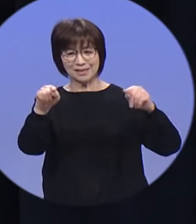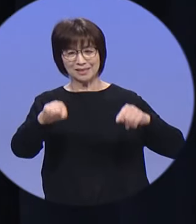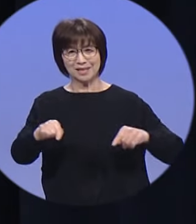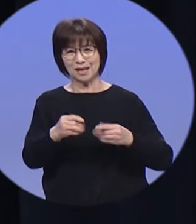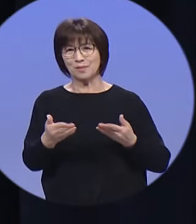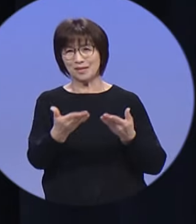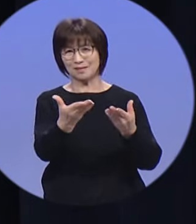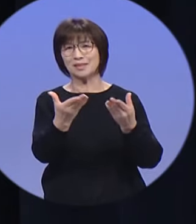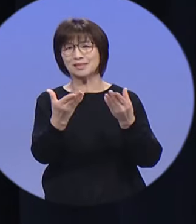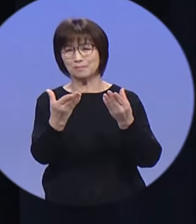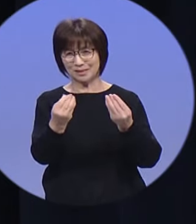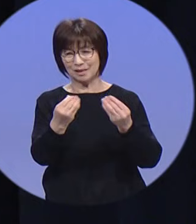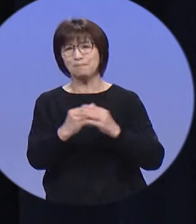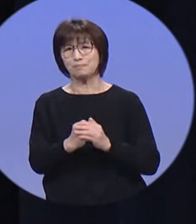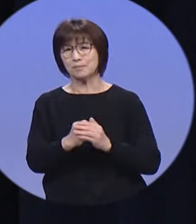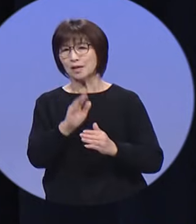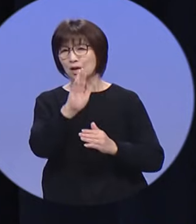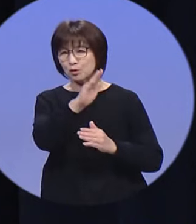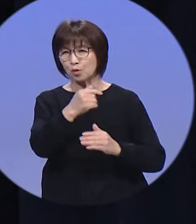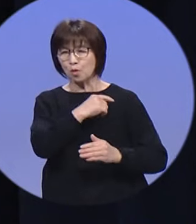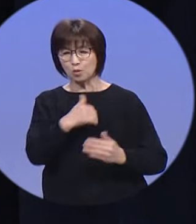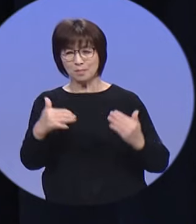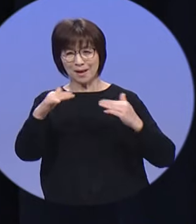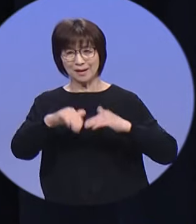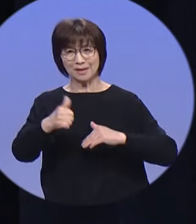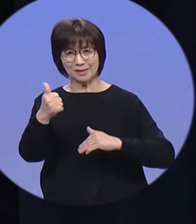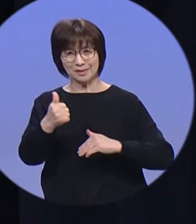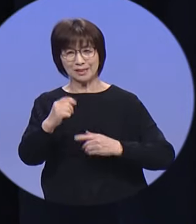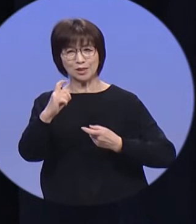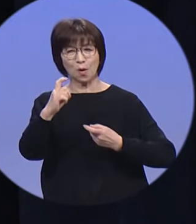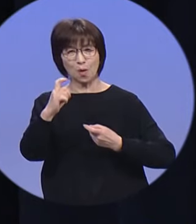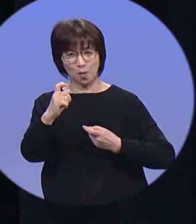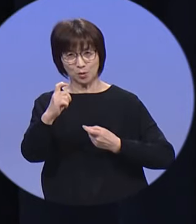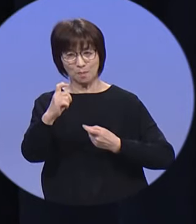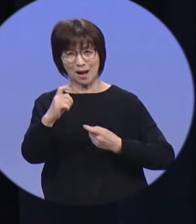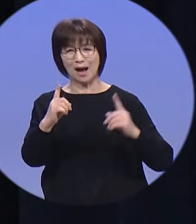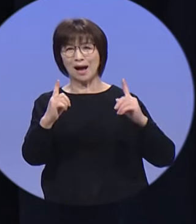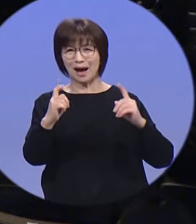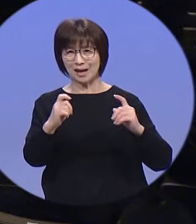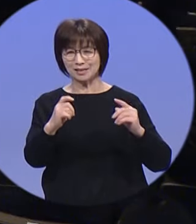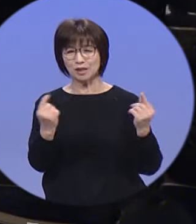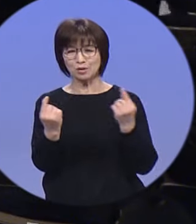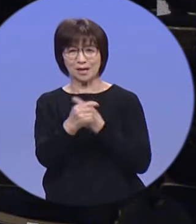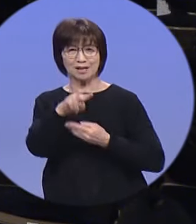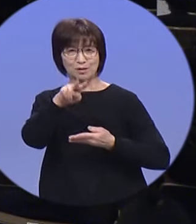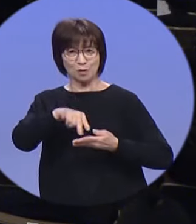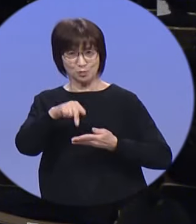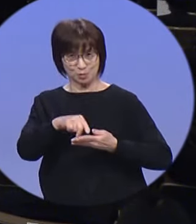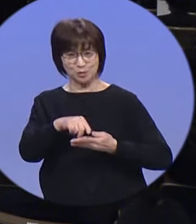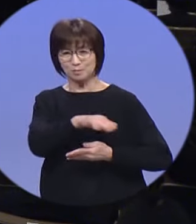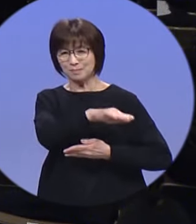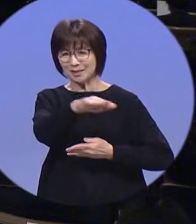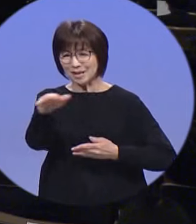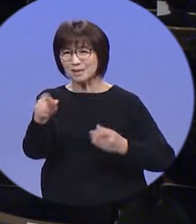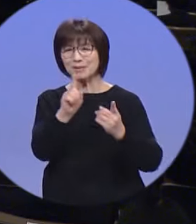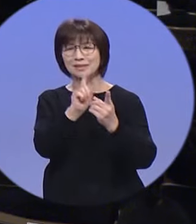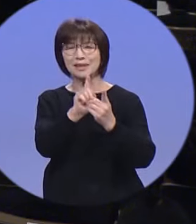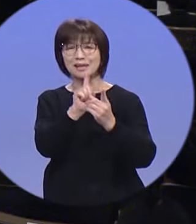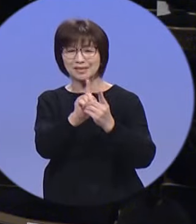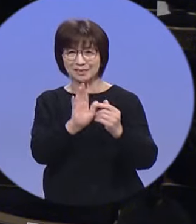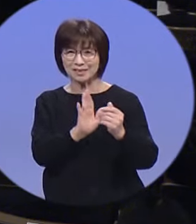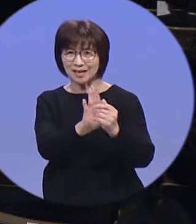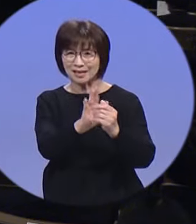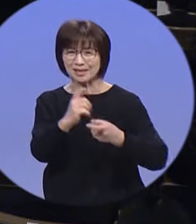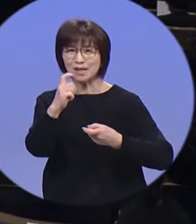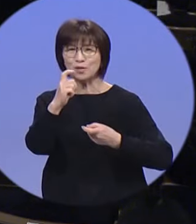ました。その後、熊谷知事の挨拶を黒野副知事が代読し、新規採用職員に対し激励